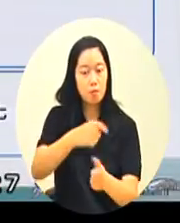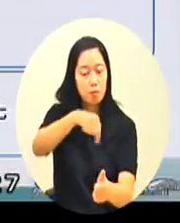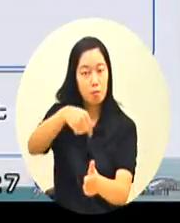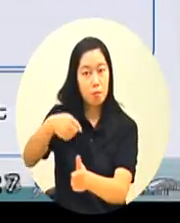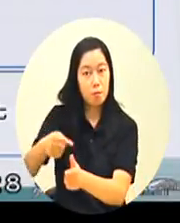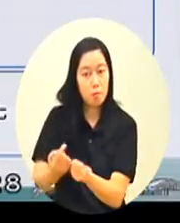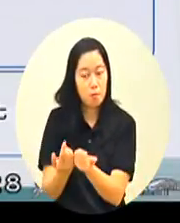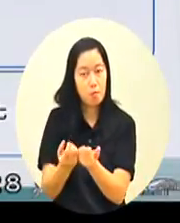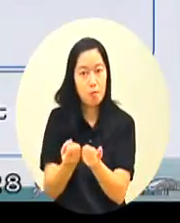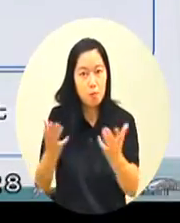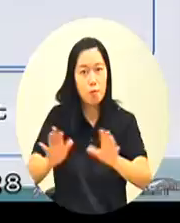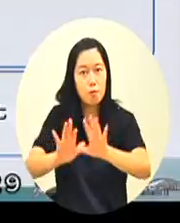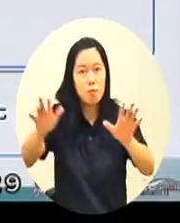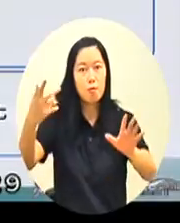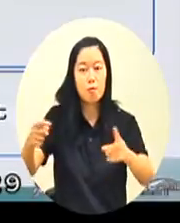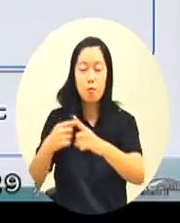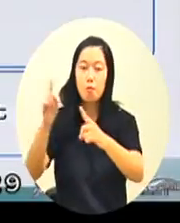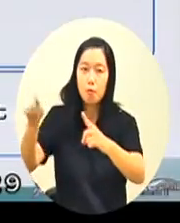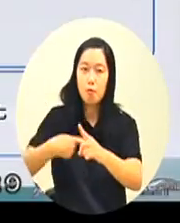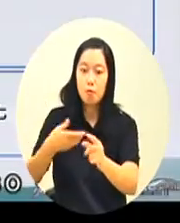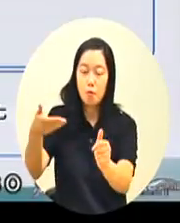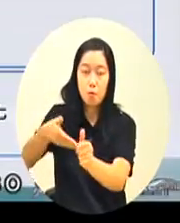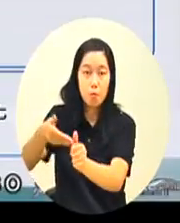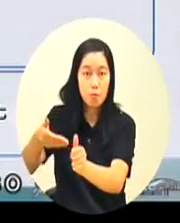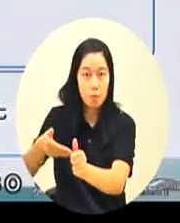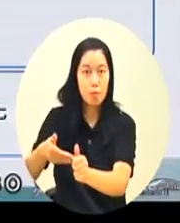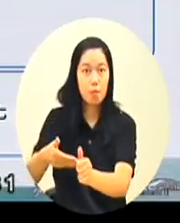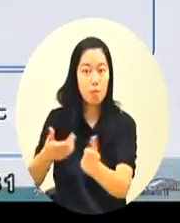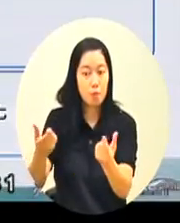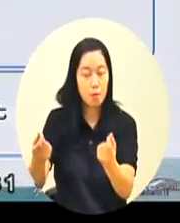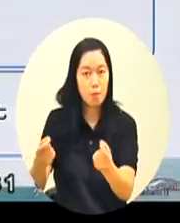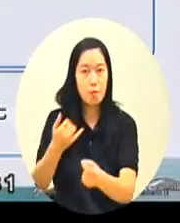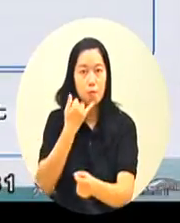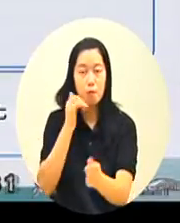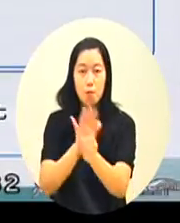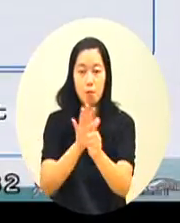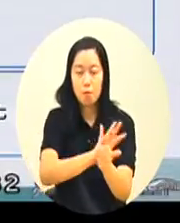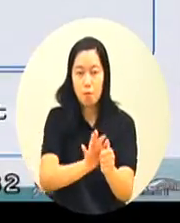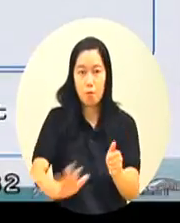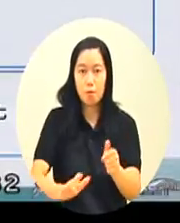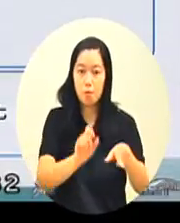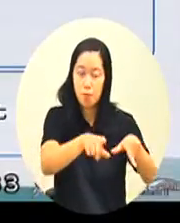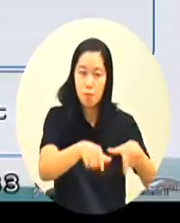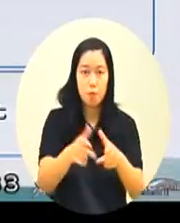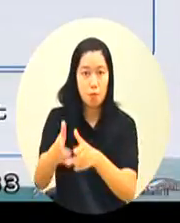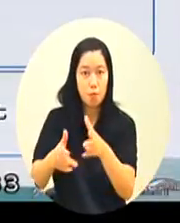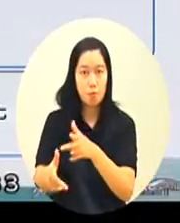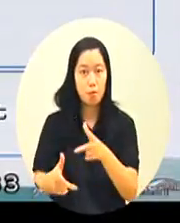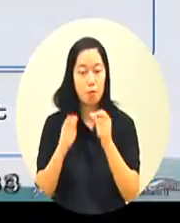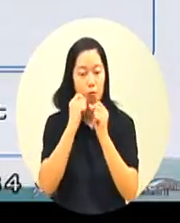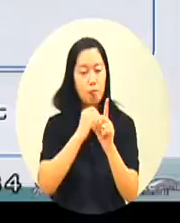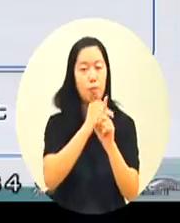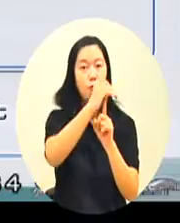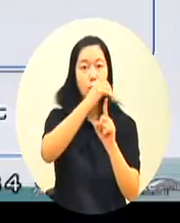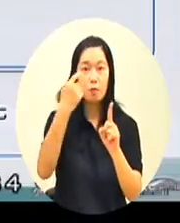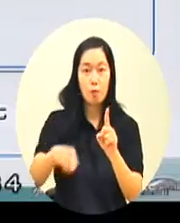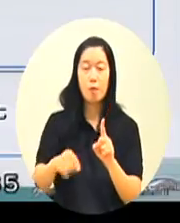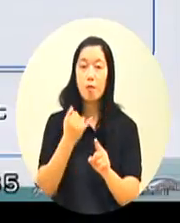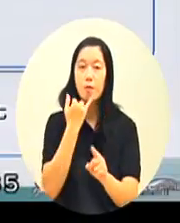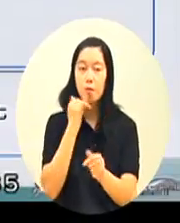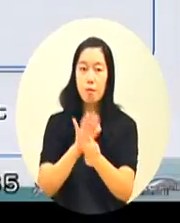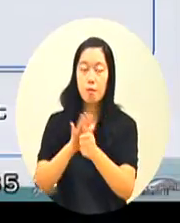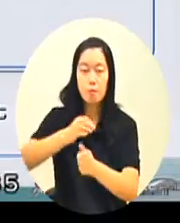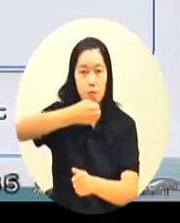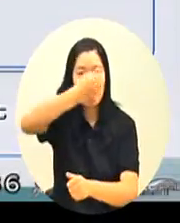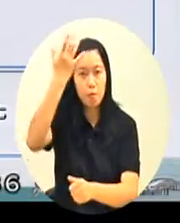展以及人才训练出来的发展方向，能够带动整个产业的高质化，以及让更多的年轻